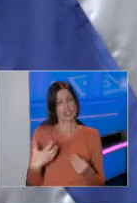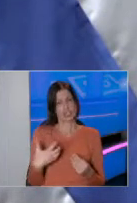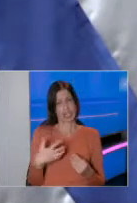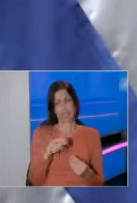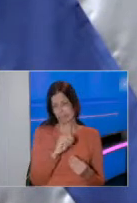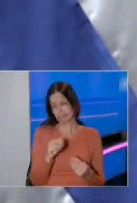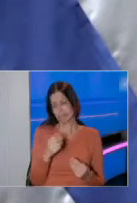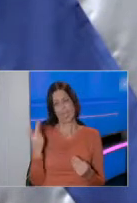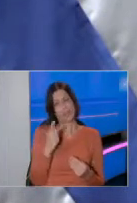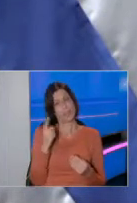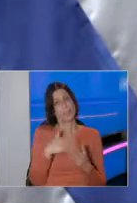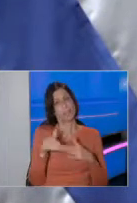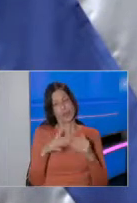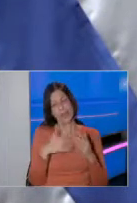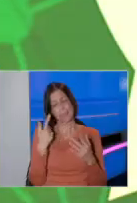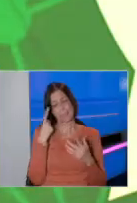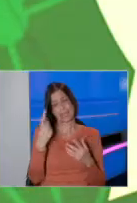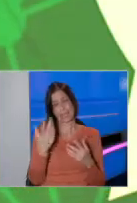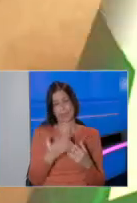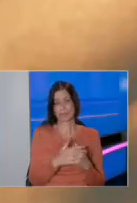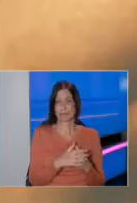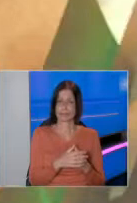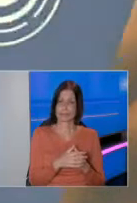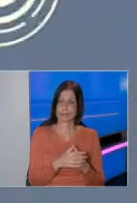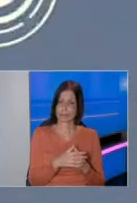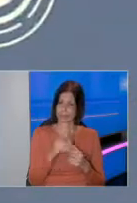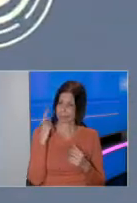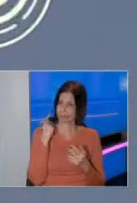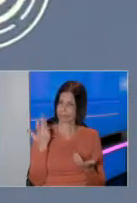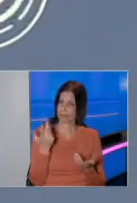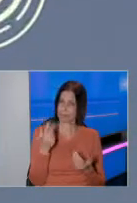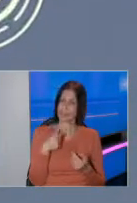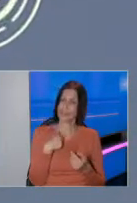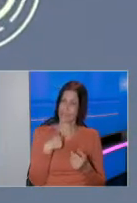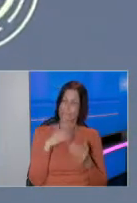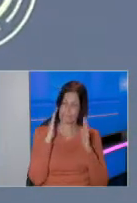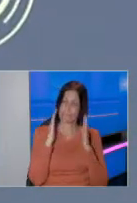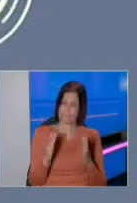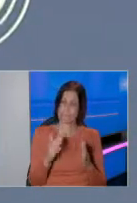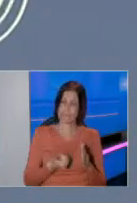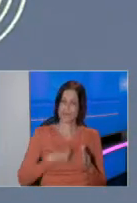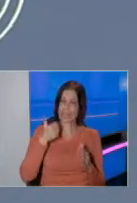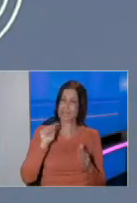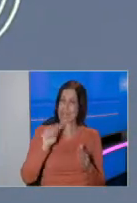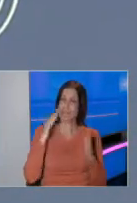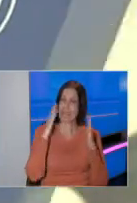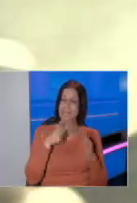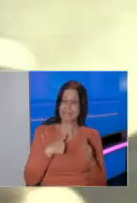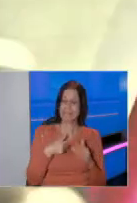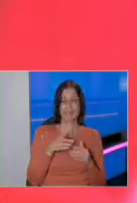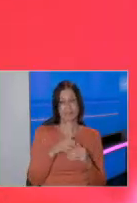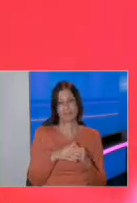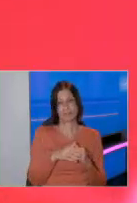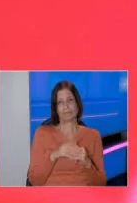העניין. אז כמובן, אתה בונה את זה בפרופורציות. שמעתם את אמסלם? אני מאמין שהשר אמסלם מאמין בזה, אבל לא פחות